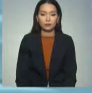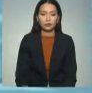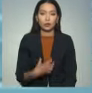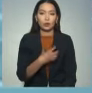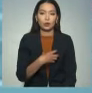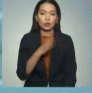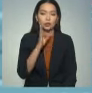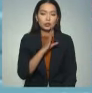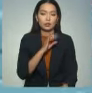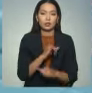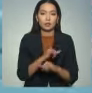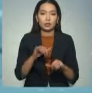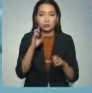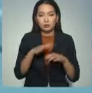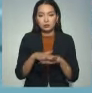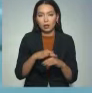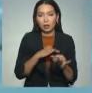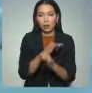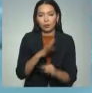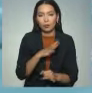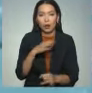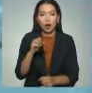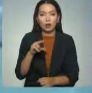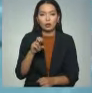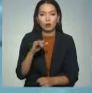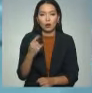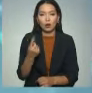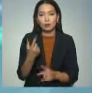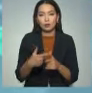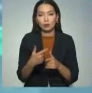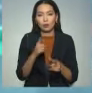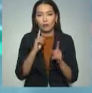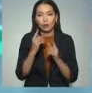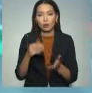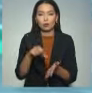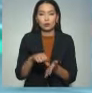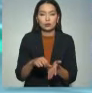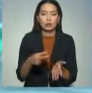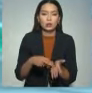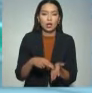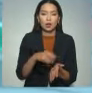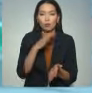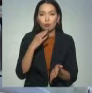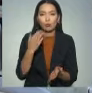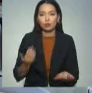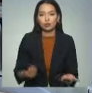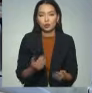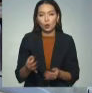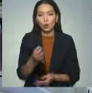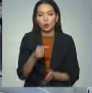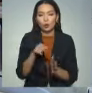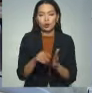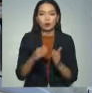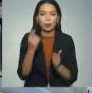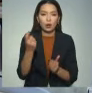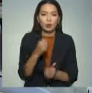Роль женщины в развитии страны обсудили в Актау на одноименном форуме. Его участницами стали десятки жительниц области, в том числе